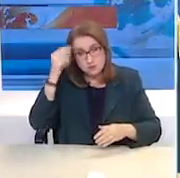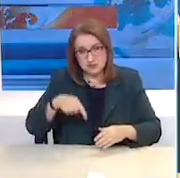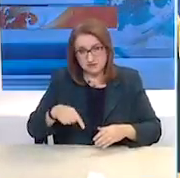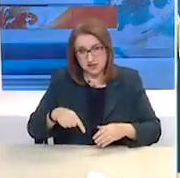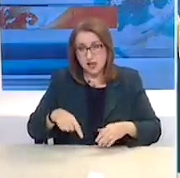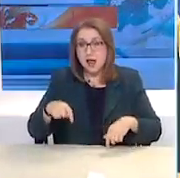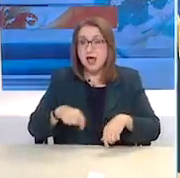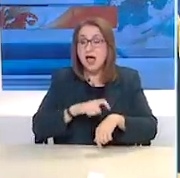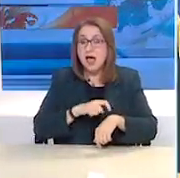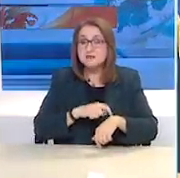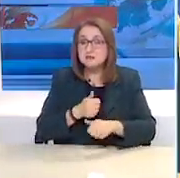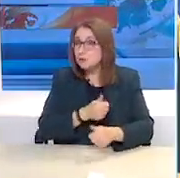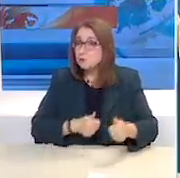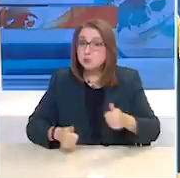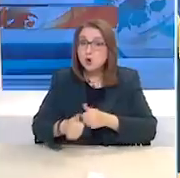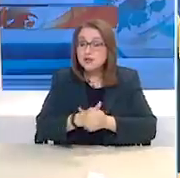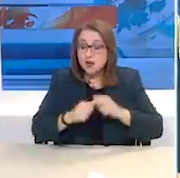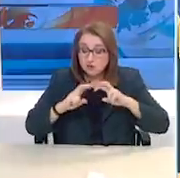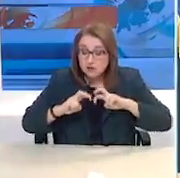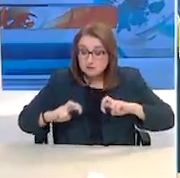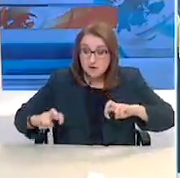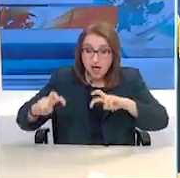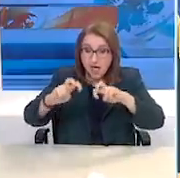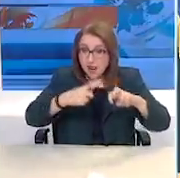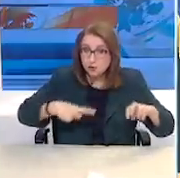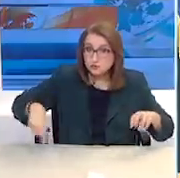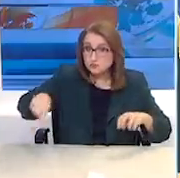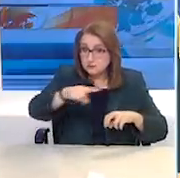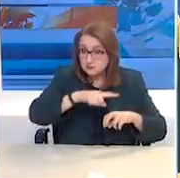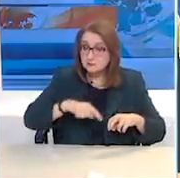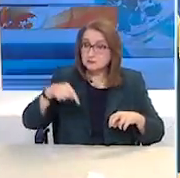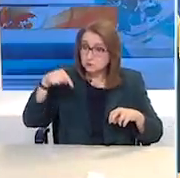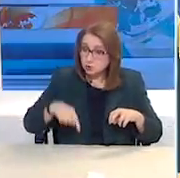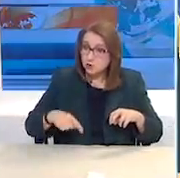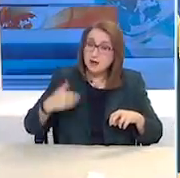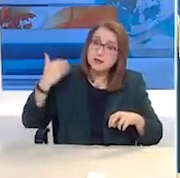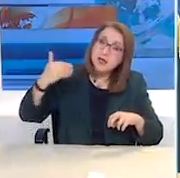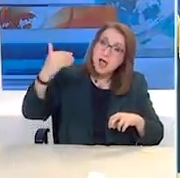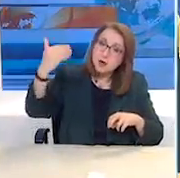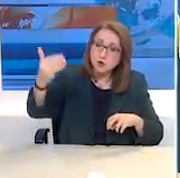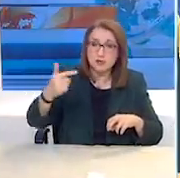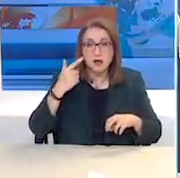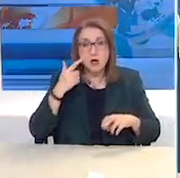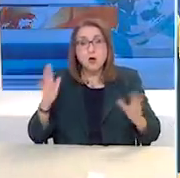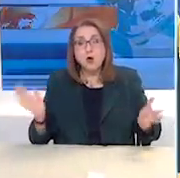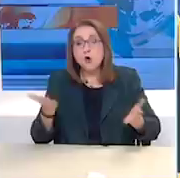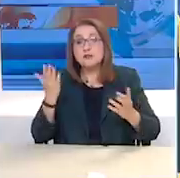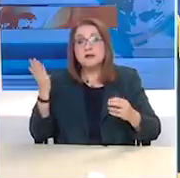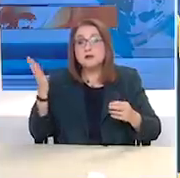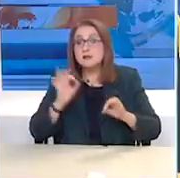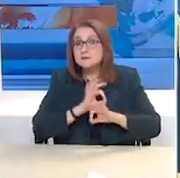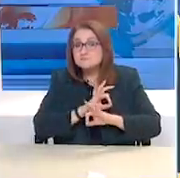για τον εργαστηριακό έλεγχο τόσο αυτή την περίοδο όσο και στο άμεσο μέλλον, όταν θα έχουμε τις αξιόπιστες